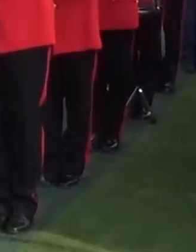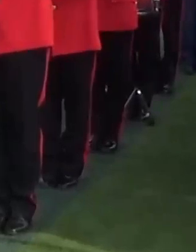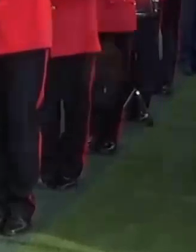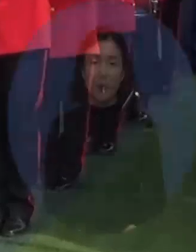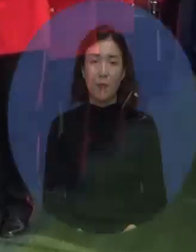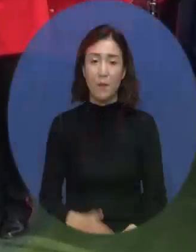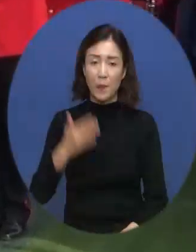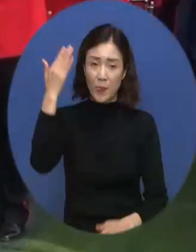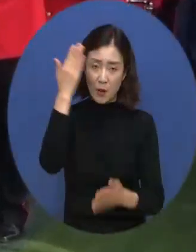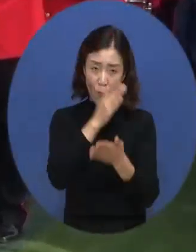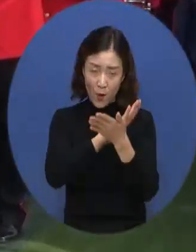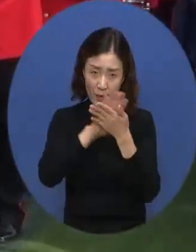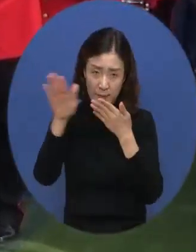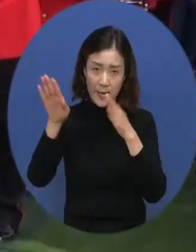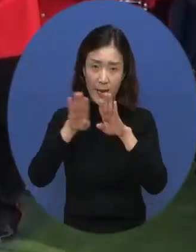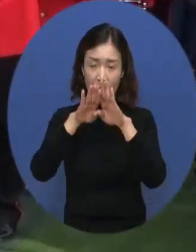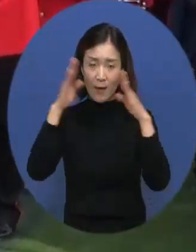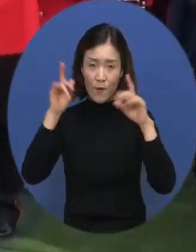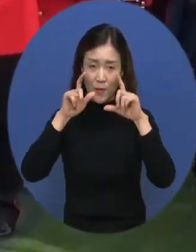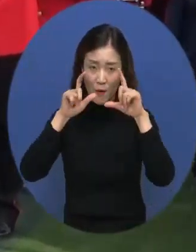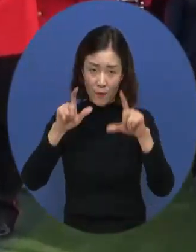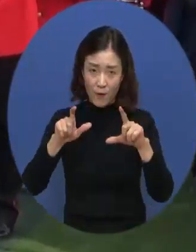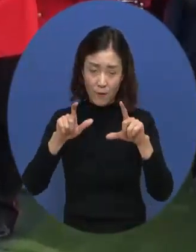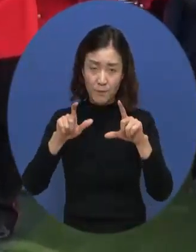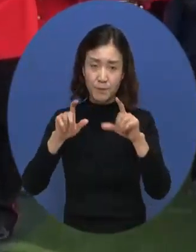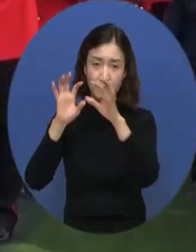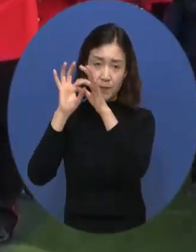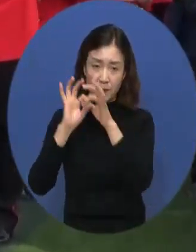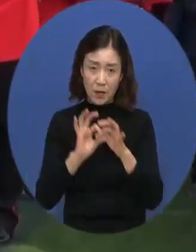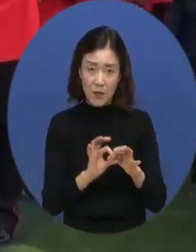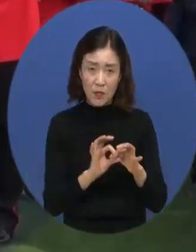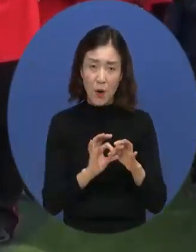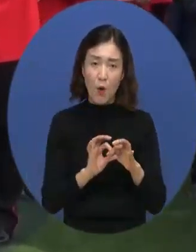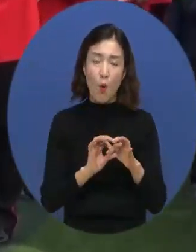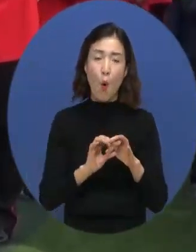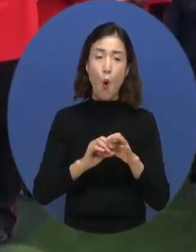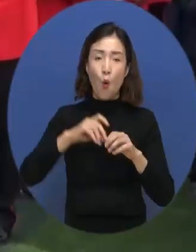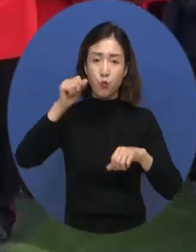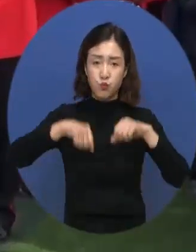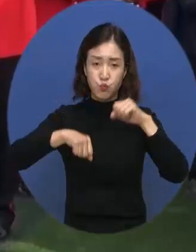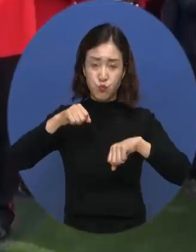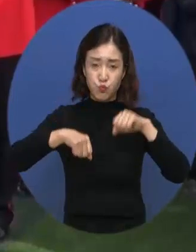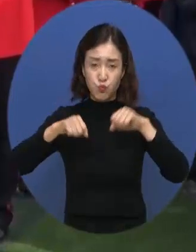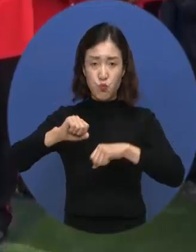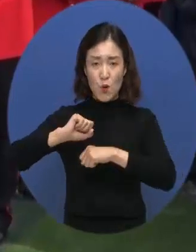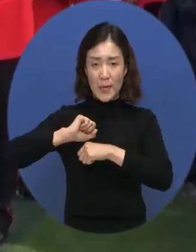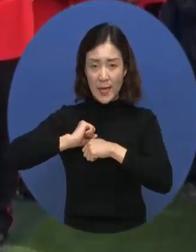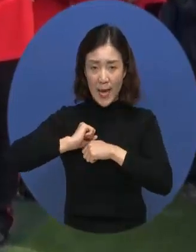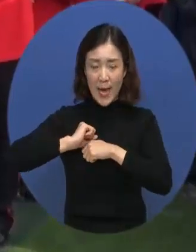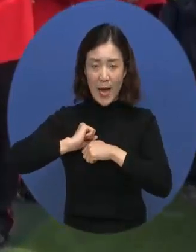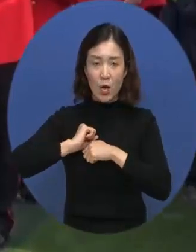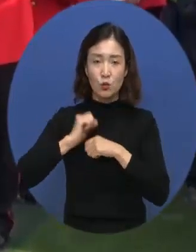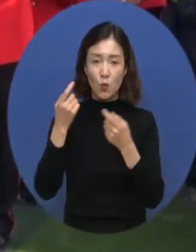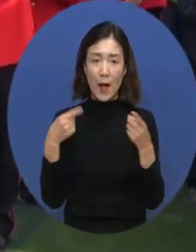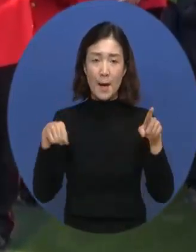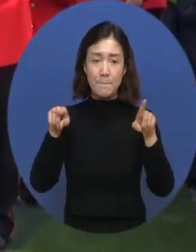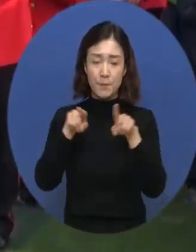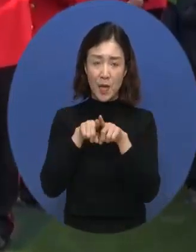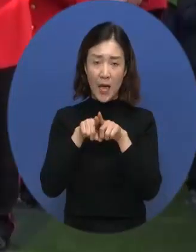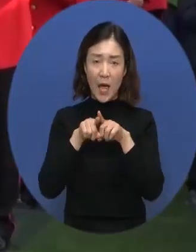시원한 개회 선언에 이어 제24단 군악대의 연주와 함께 국민의례가